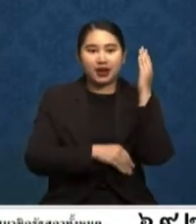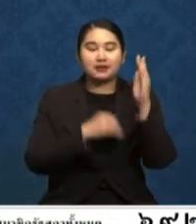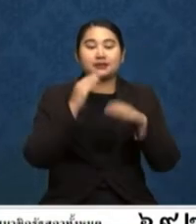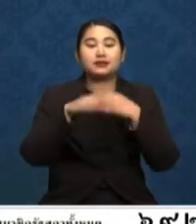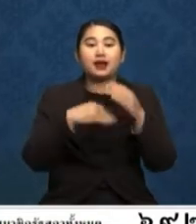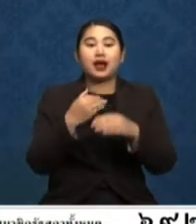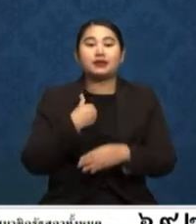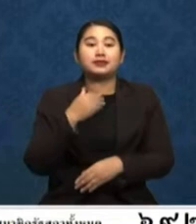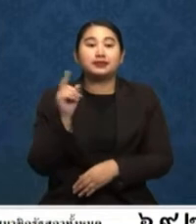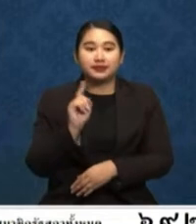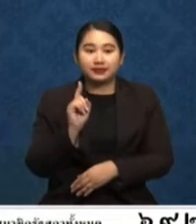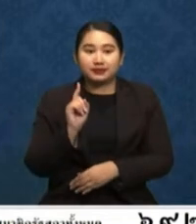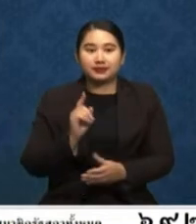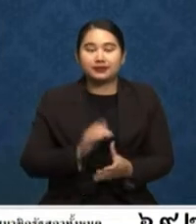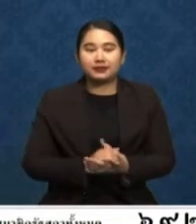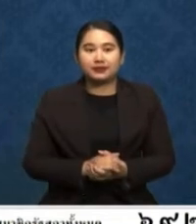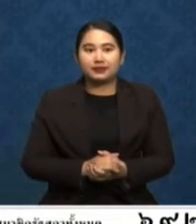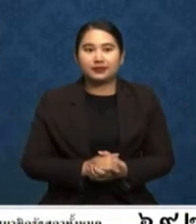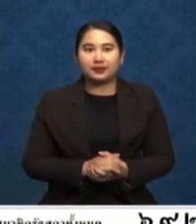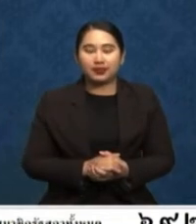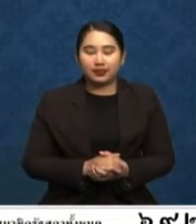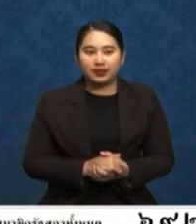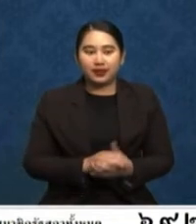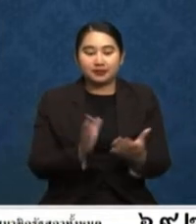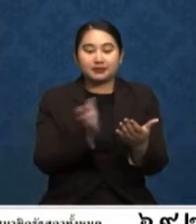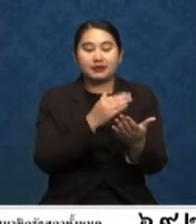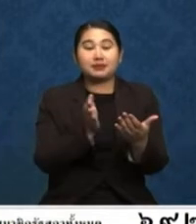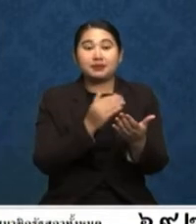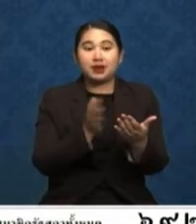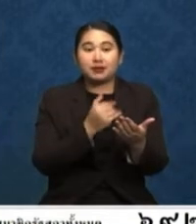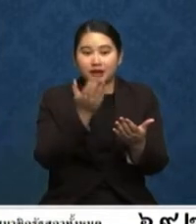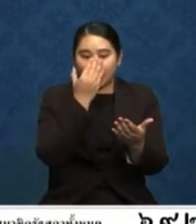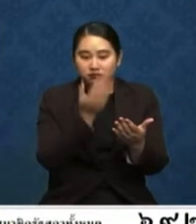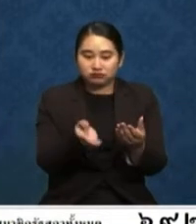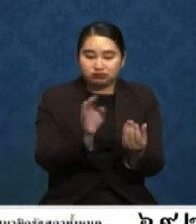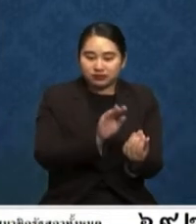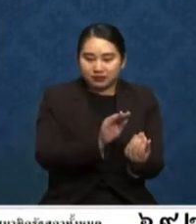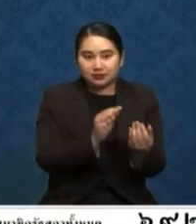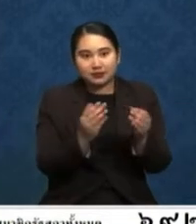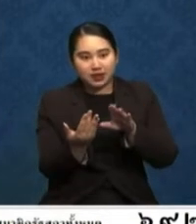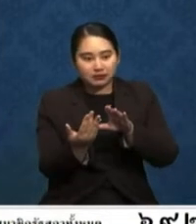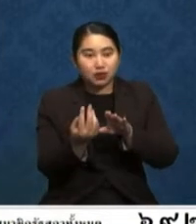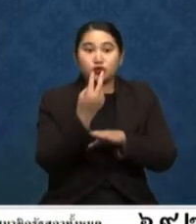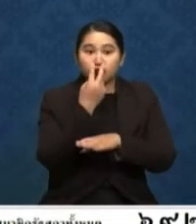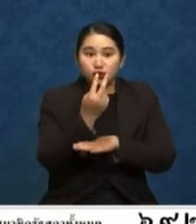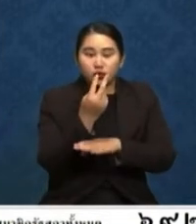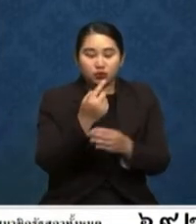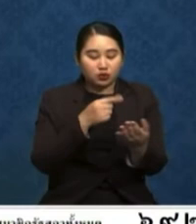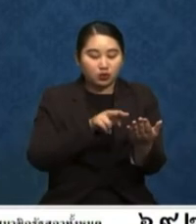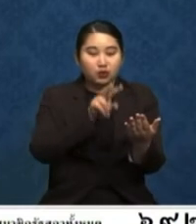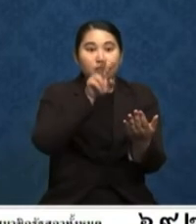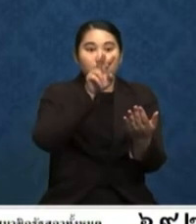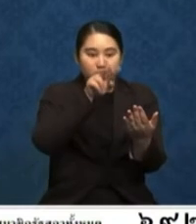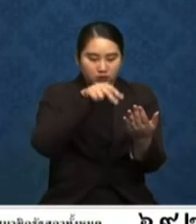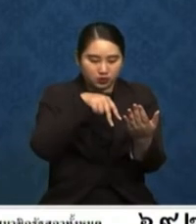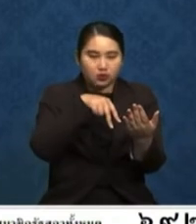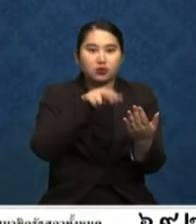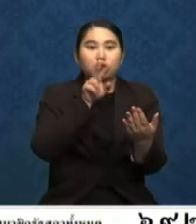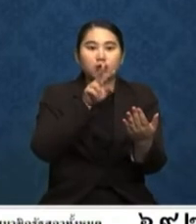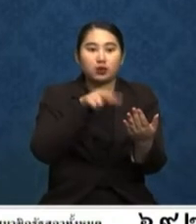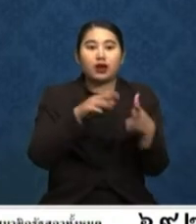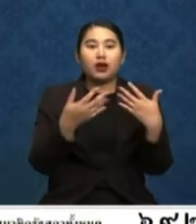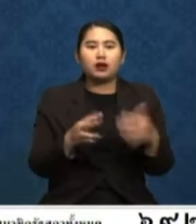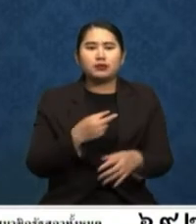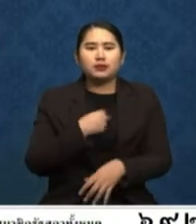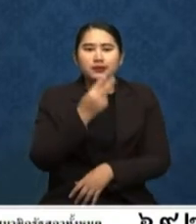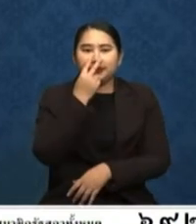อ้างหนักหนาดิฉันก็เปิดตั้งแต่หน้าไปหลังซ้ายไปขวาล่างขึ้นบนนะคะท่านประธานก็